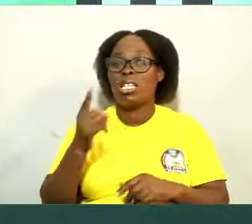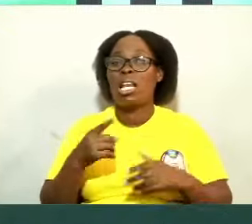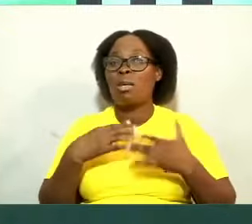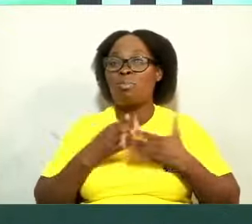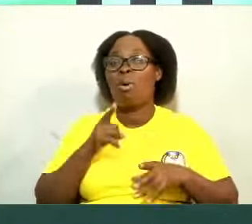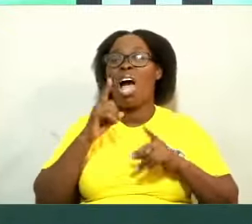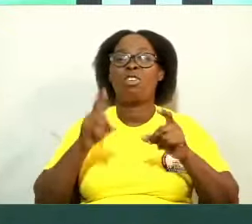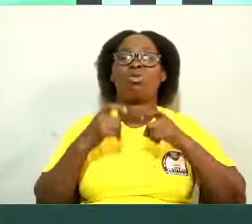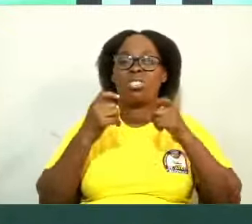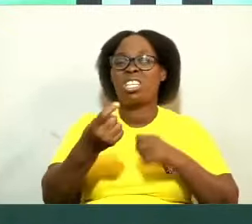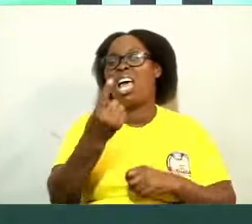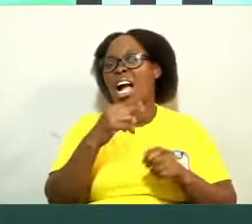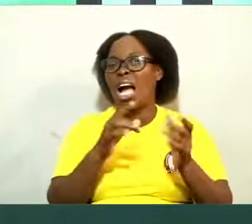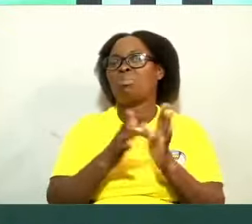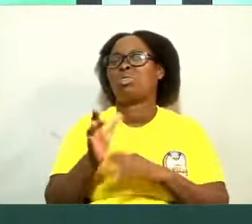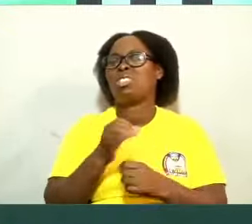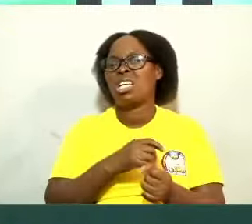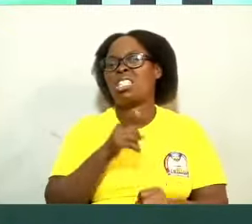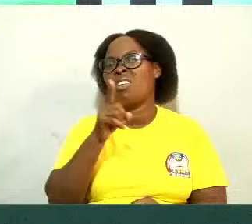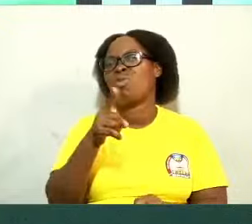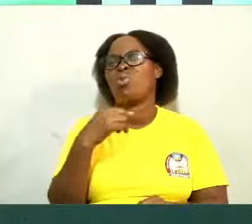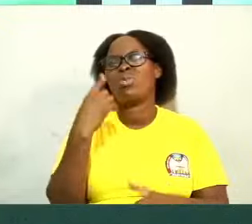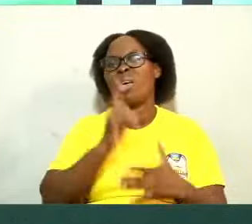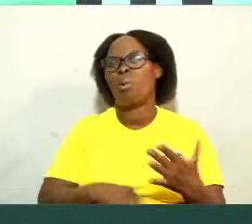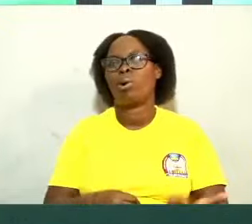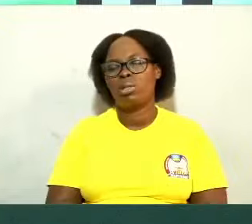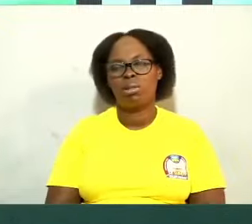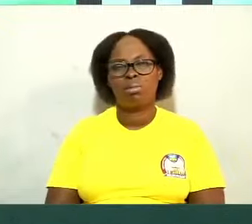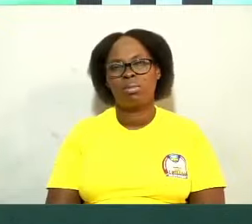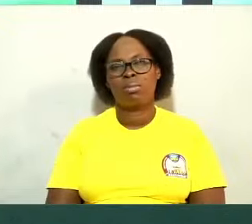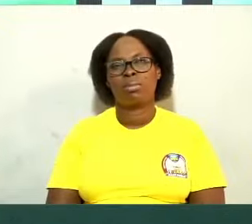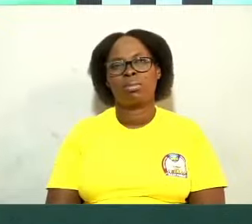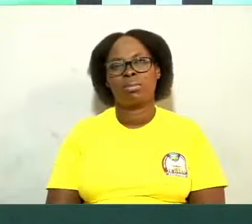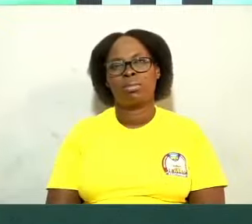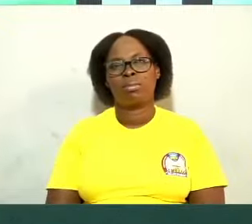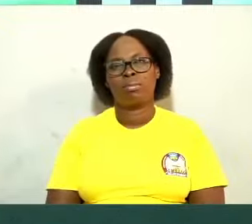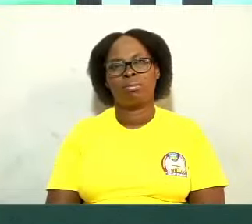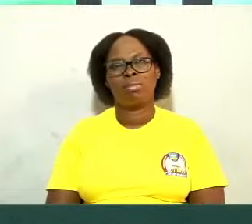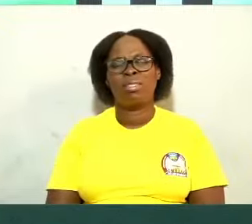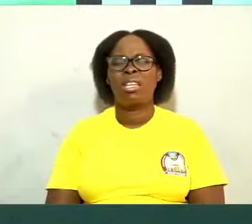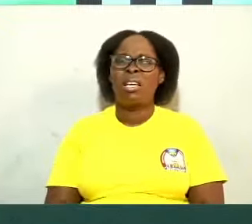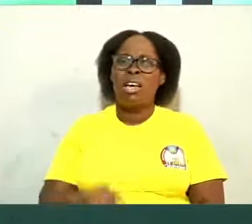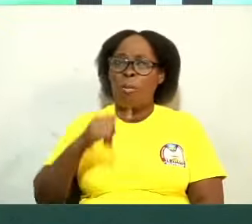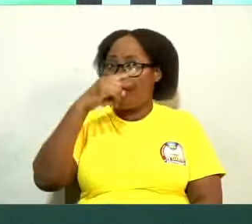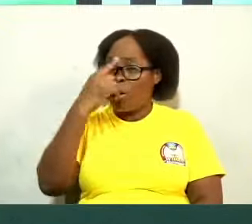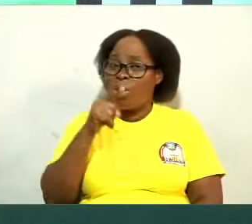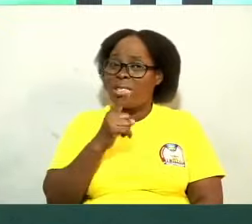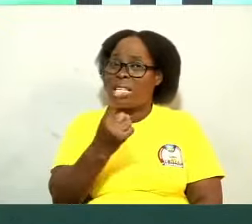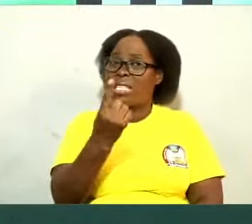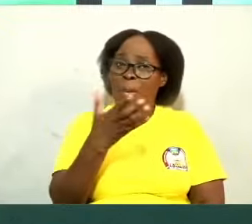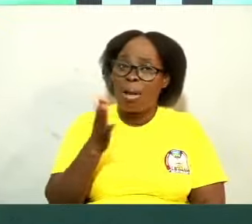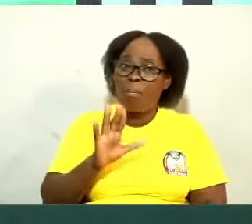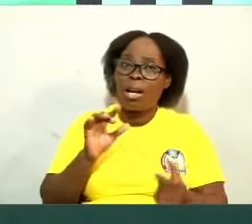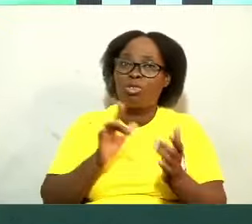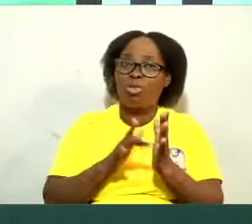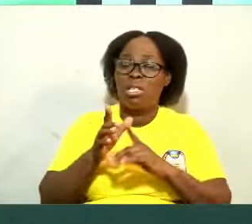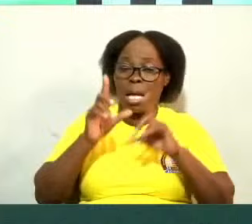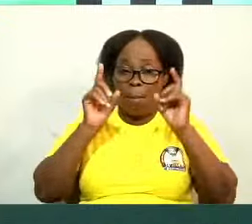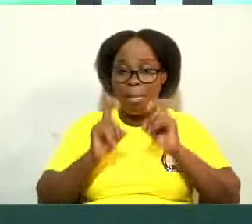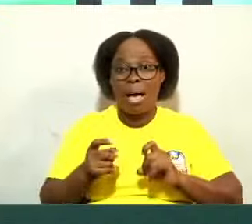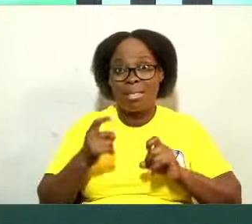dhambi, njoni kwa Yesu waokoe, unasema kitu gani? Maana ili waje kwa Yesu mpaka waone